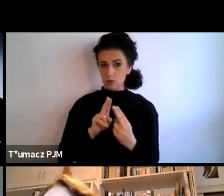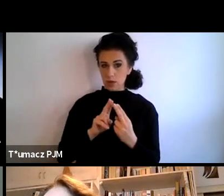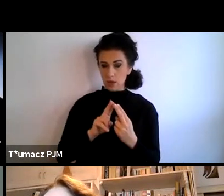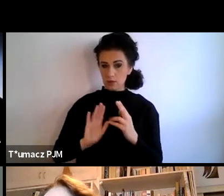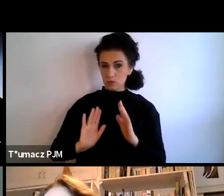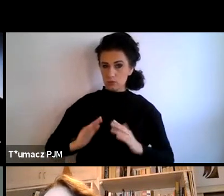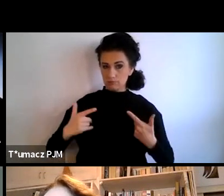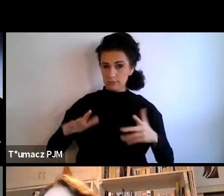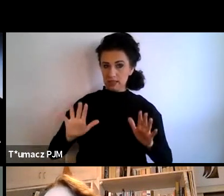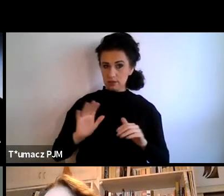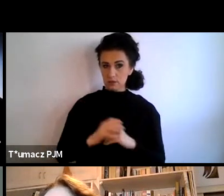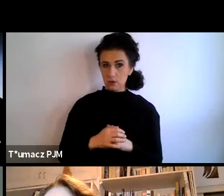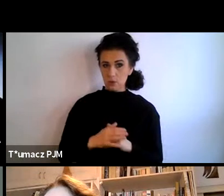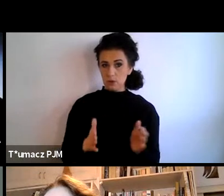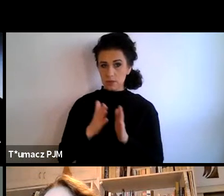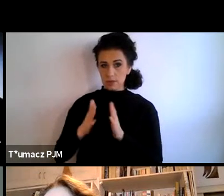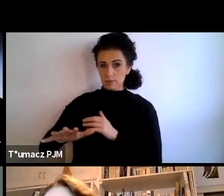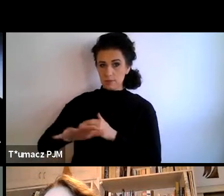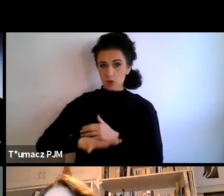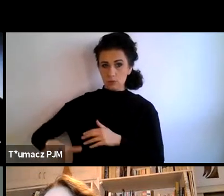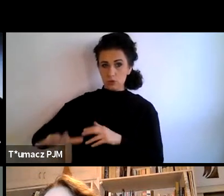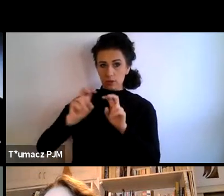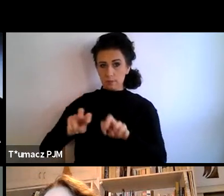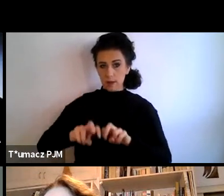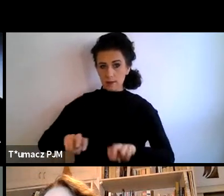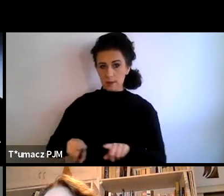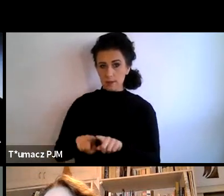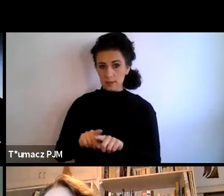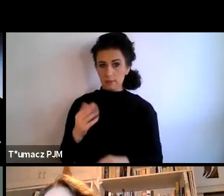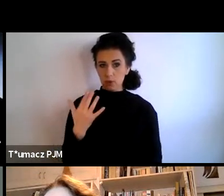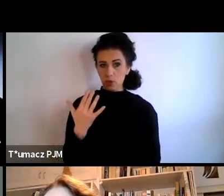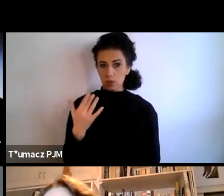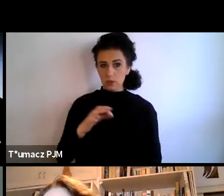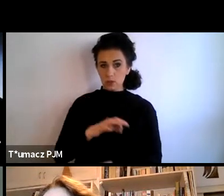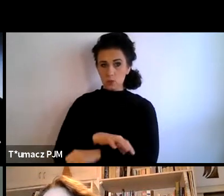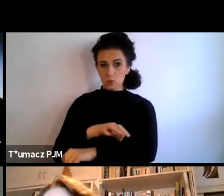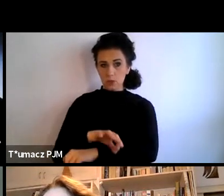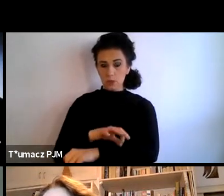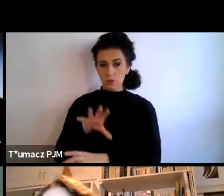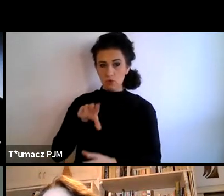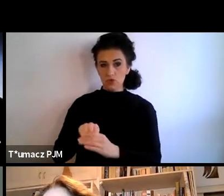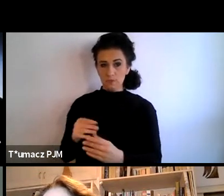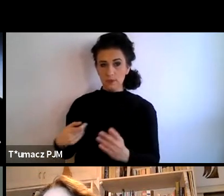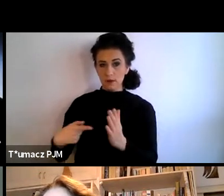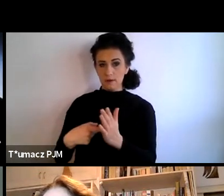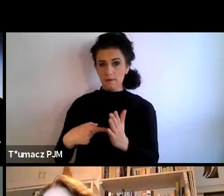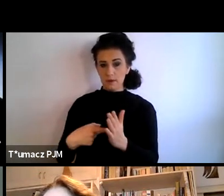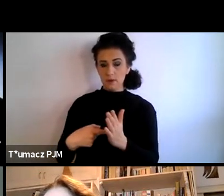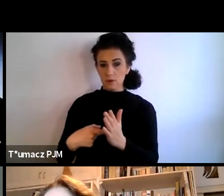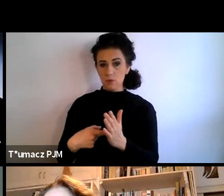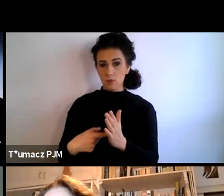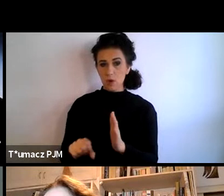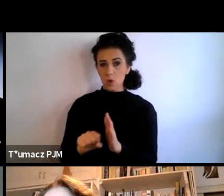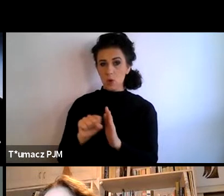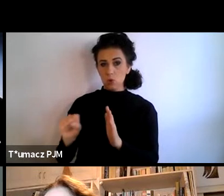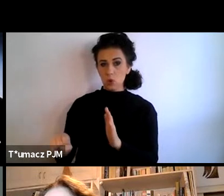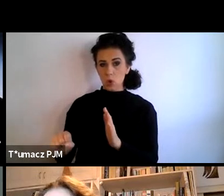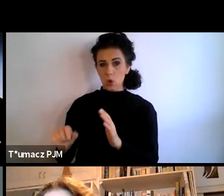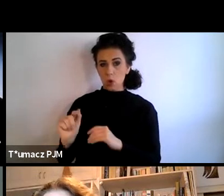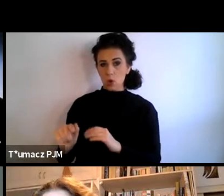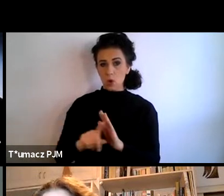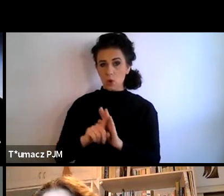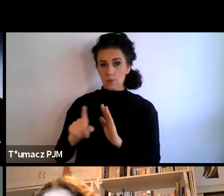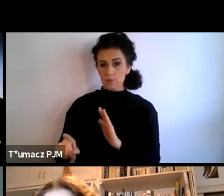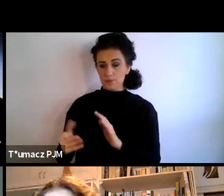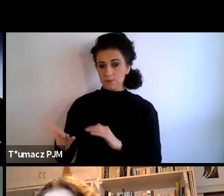Kolejny, myślę, że to jest obszar do zbadania, ilu studentów trafiło do tej,